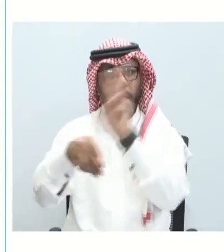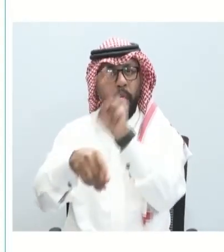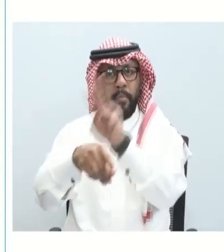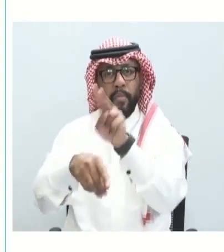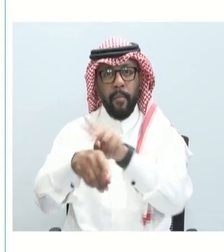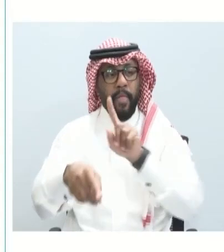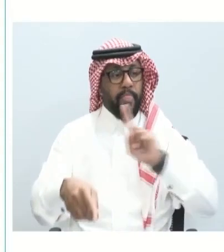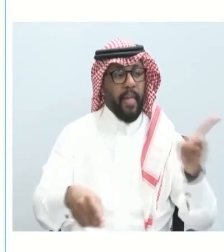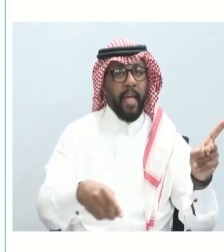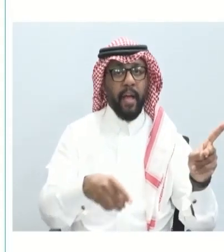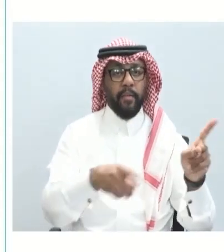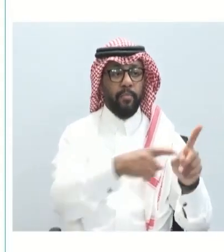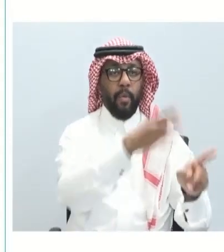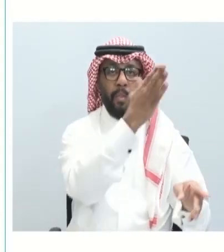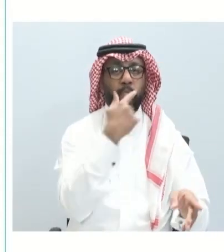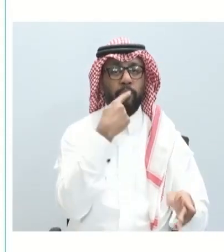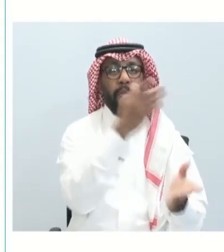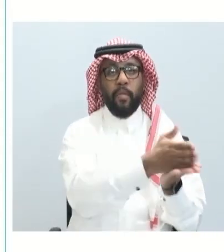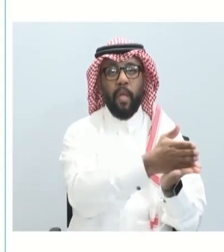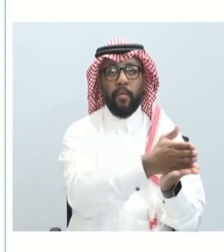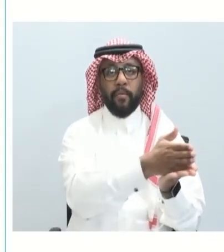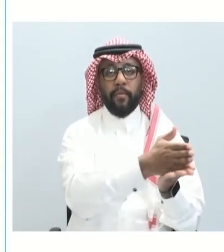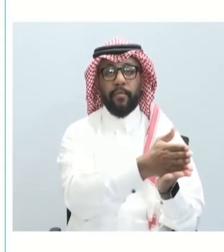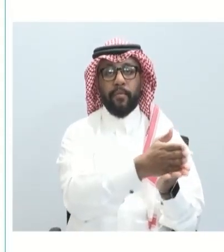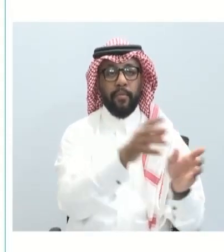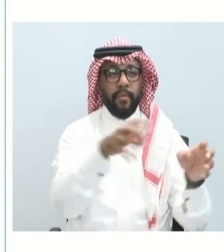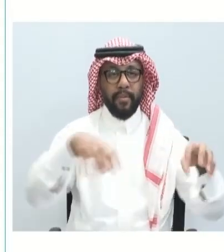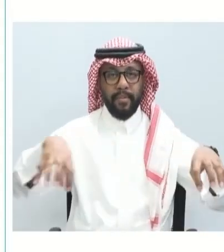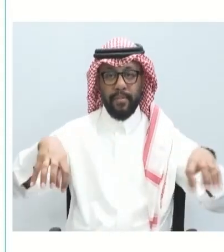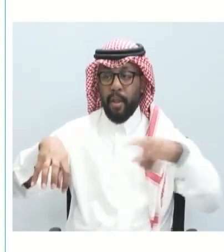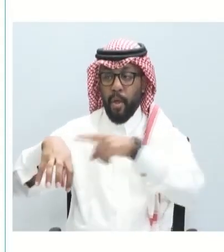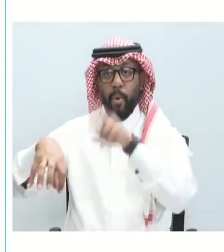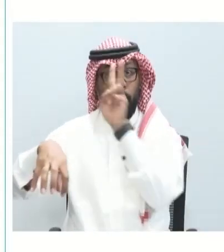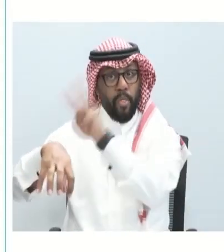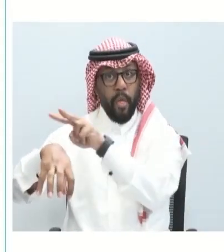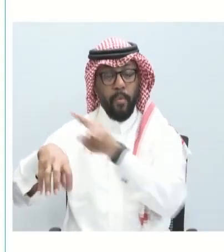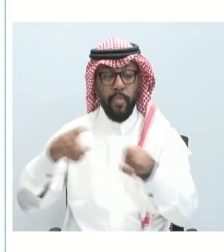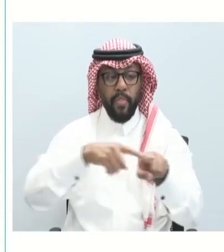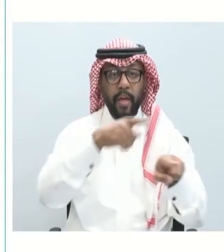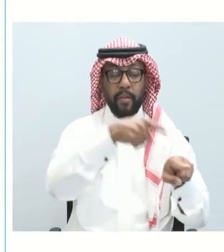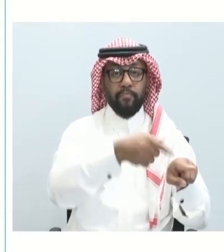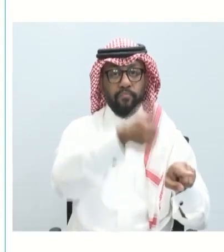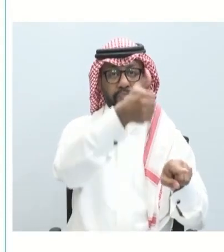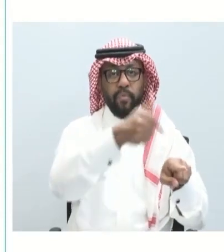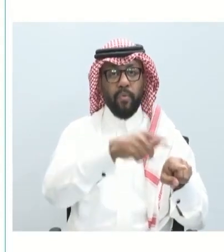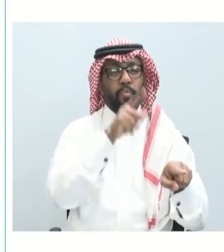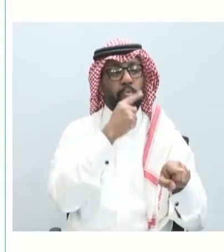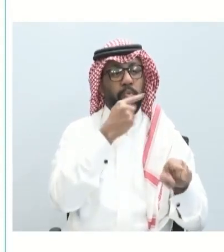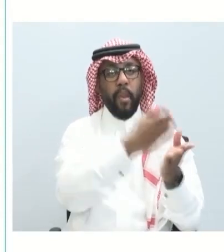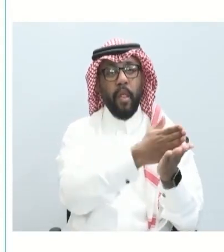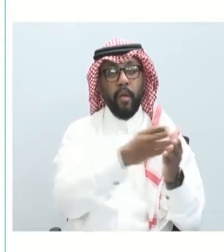لا يكذبون ويقولون الصدق دائما عند مفترق الطرق وجدت شخص